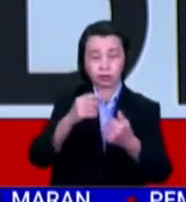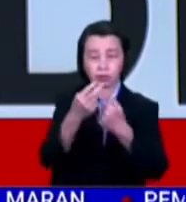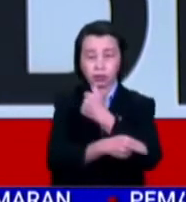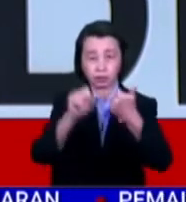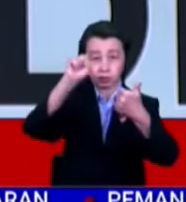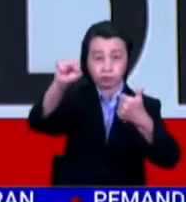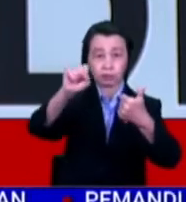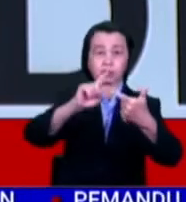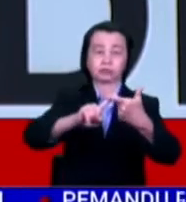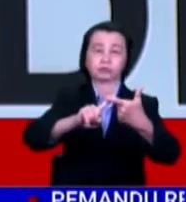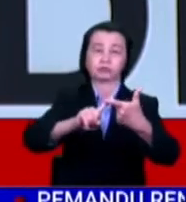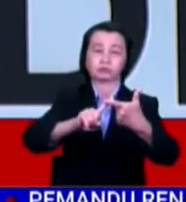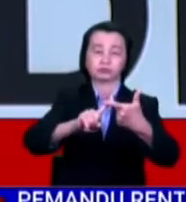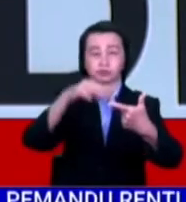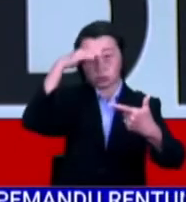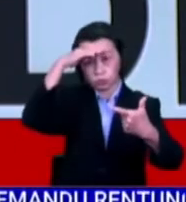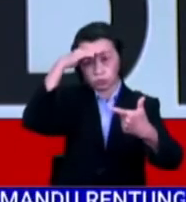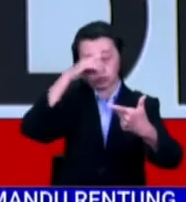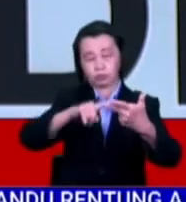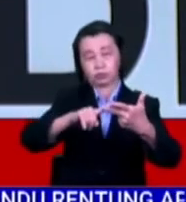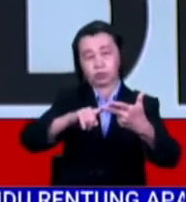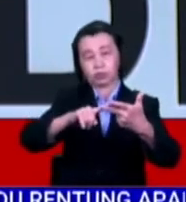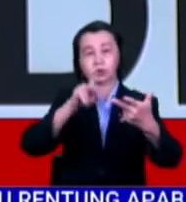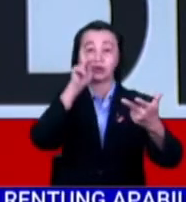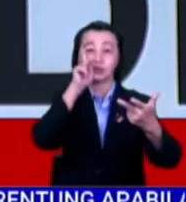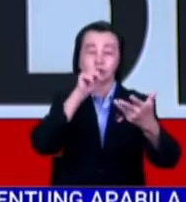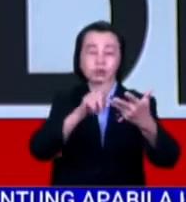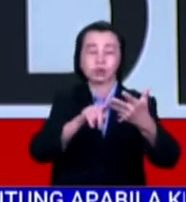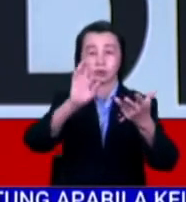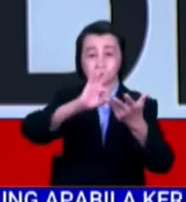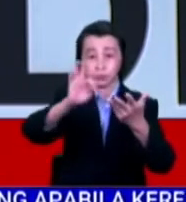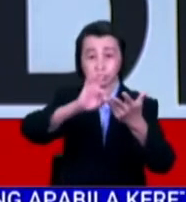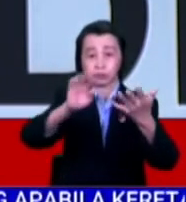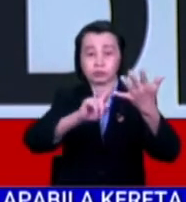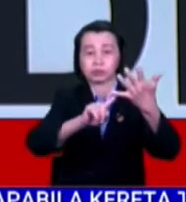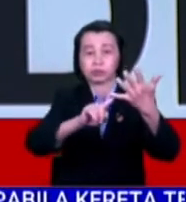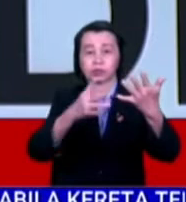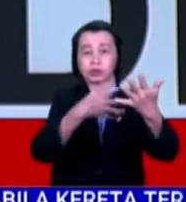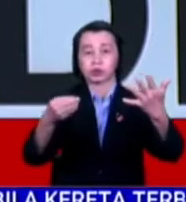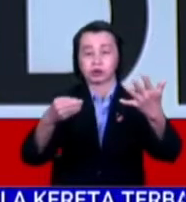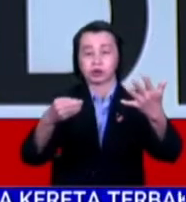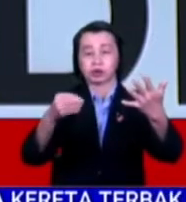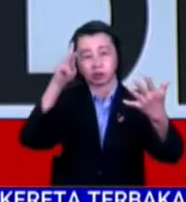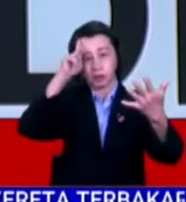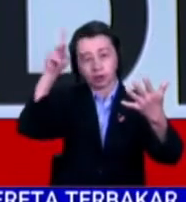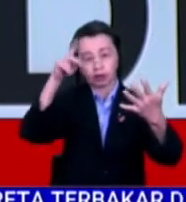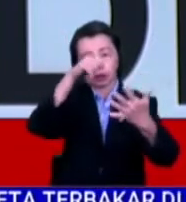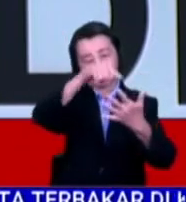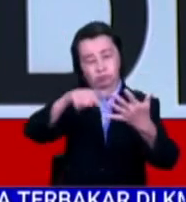negeri Sabah, negeri Johor, negeri Kedah, negeri Pulau Pinang dan juga negeri